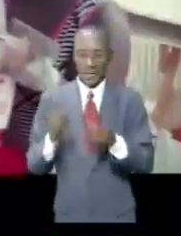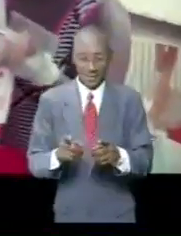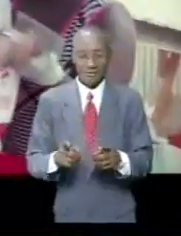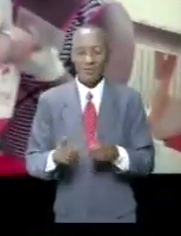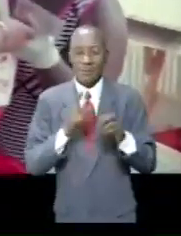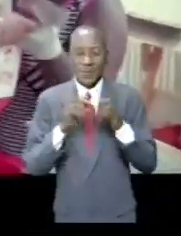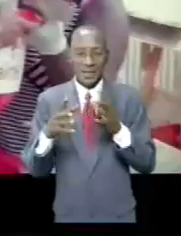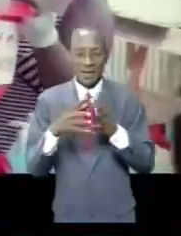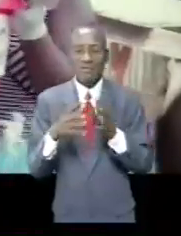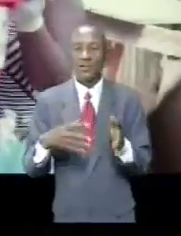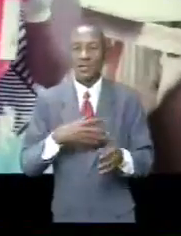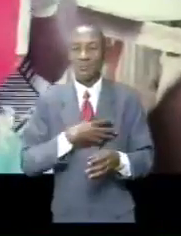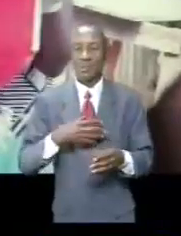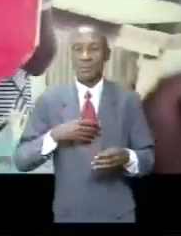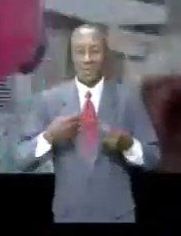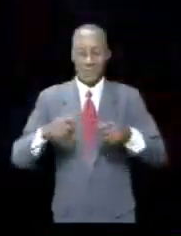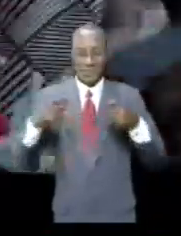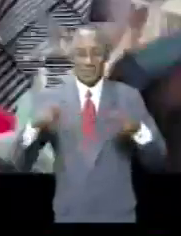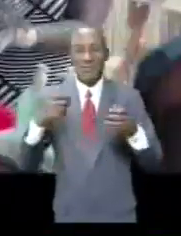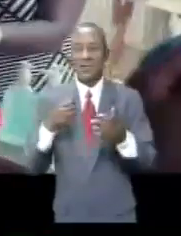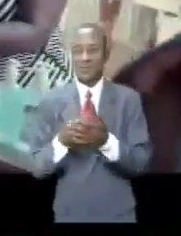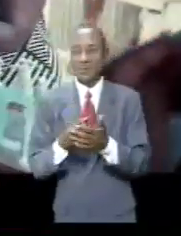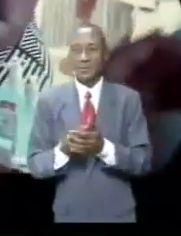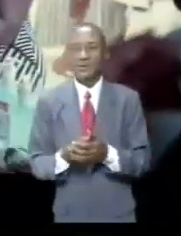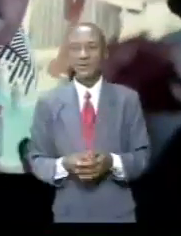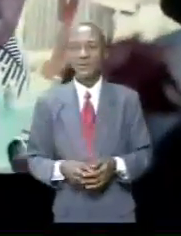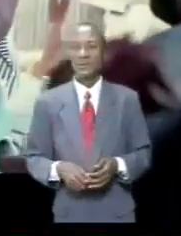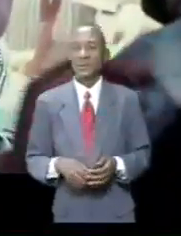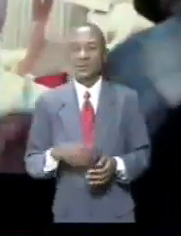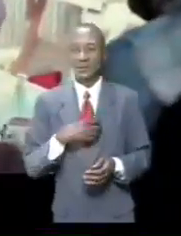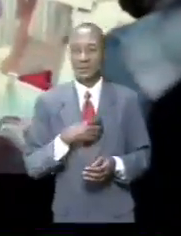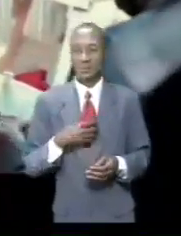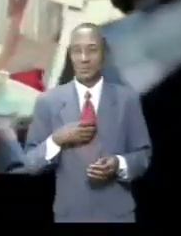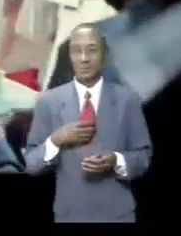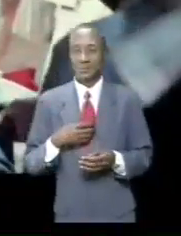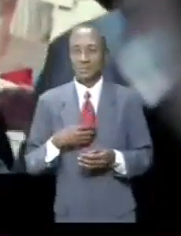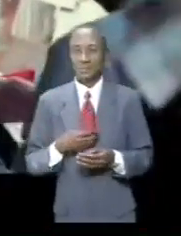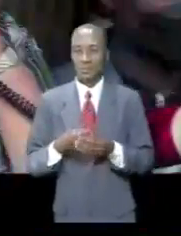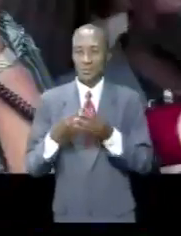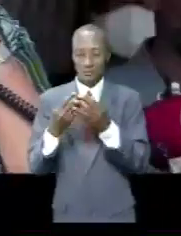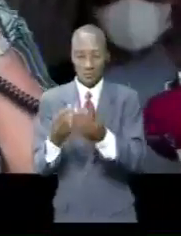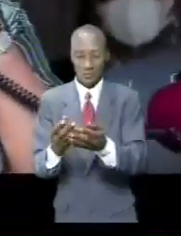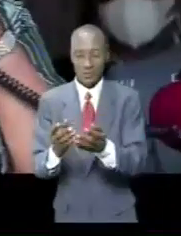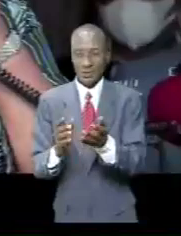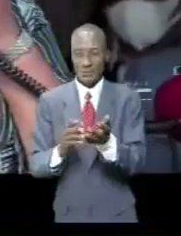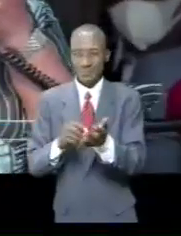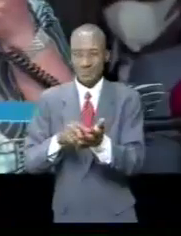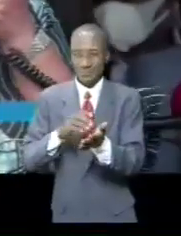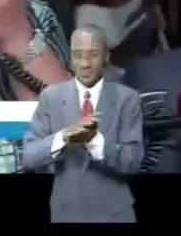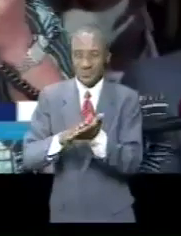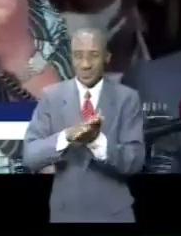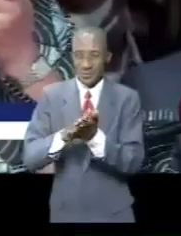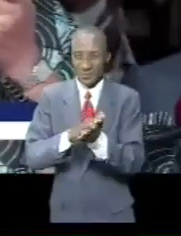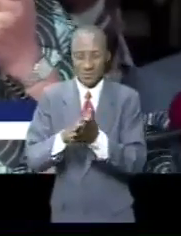Nyakiru Tshisekedi reprend le même rituel en insistant sur l'observance des gestes barrières.